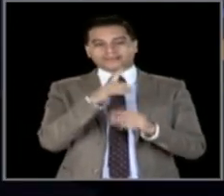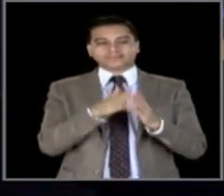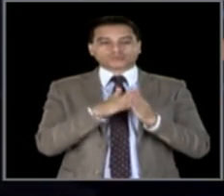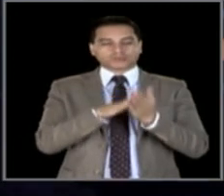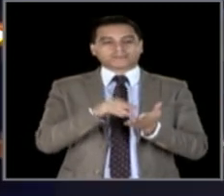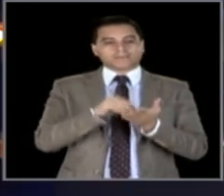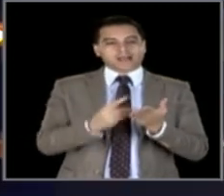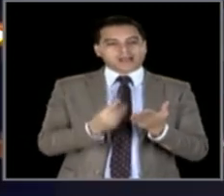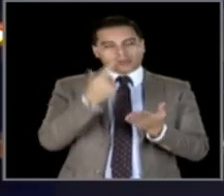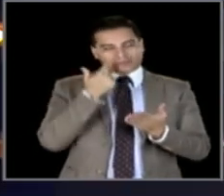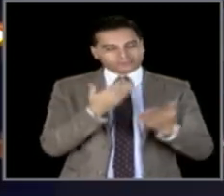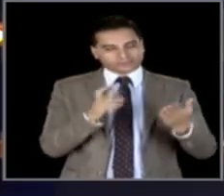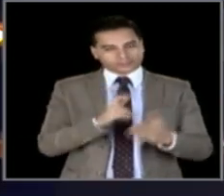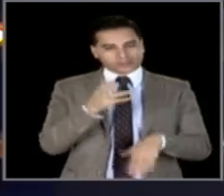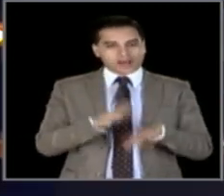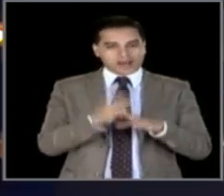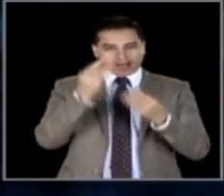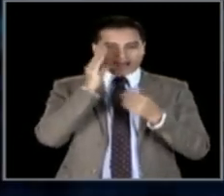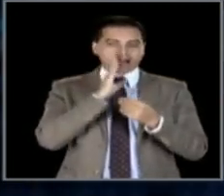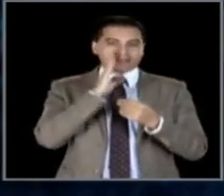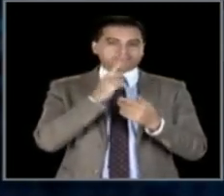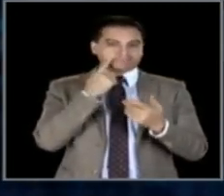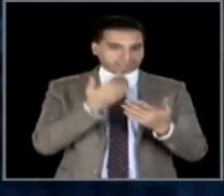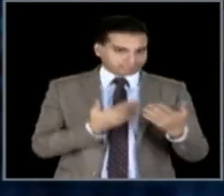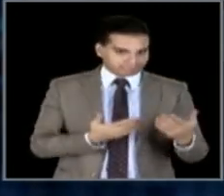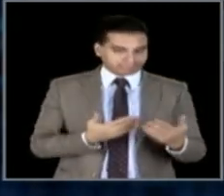هتبتدوا الأول. وأول فقرة هي فقرة العلم.